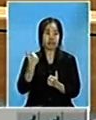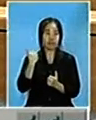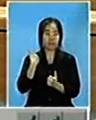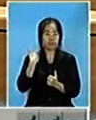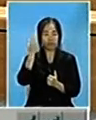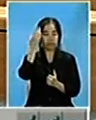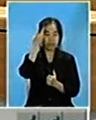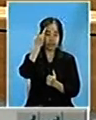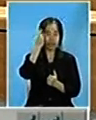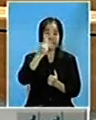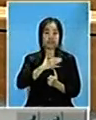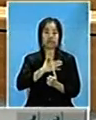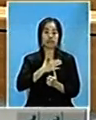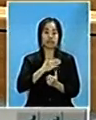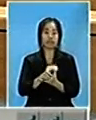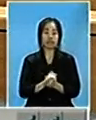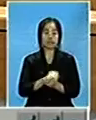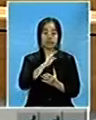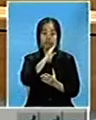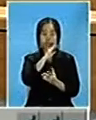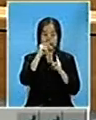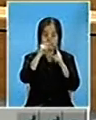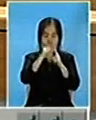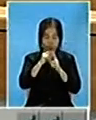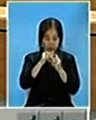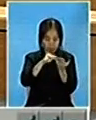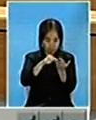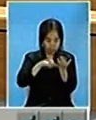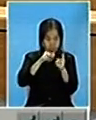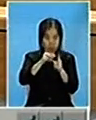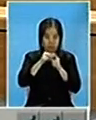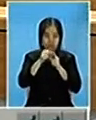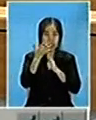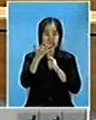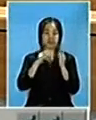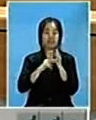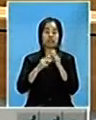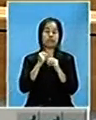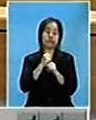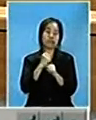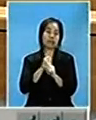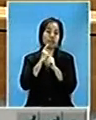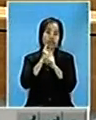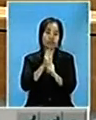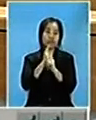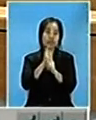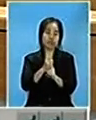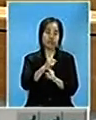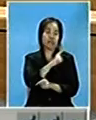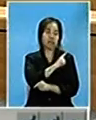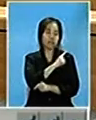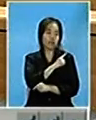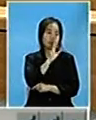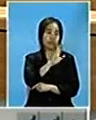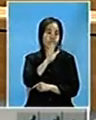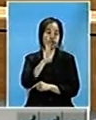ให้ติดใจว่าถ้าไม่มีคำนี้มานะครับก็เป็นการปฏิบัติตามหน้าที่ของท่าน